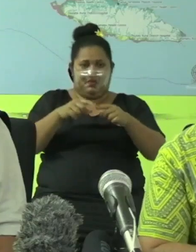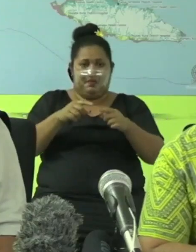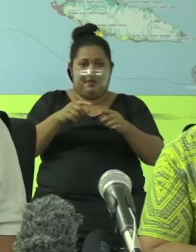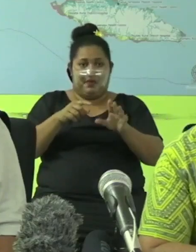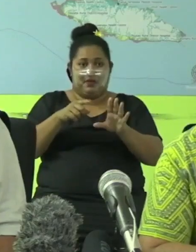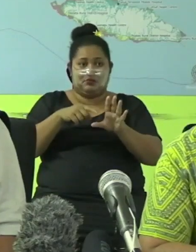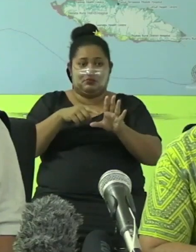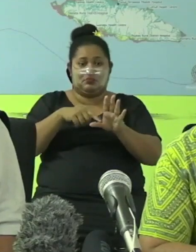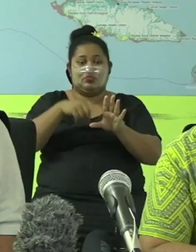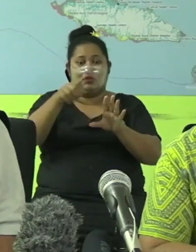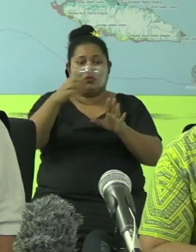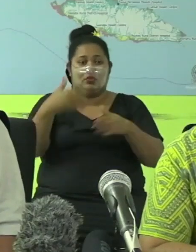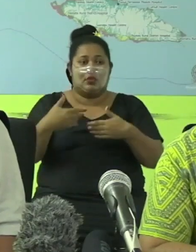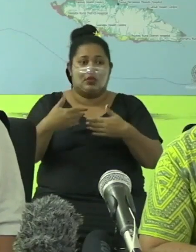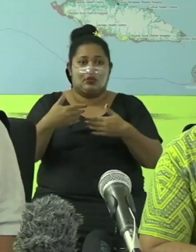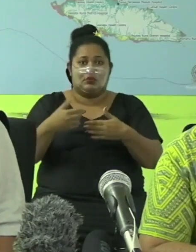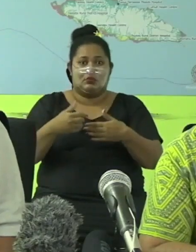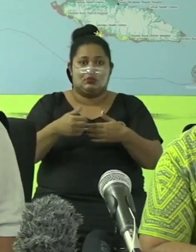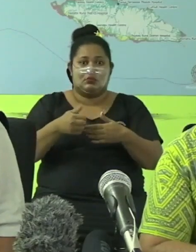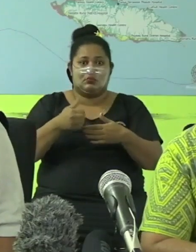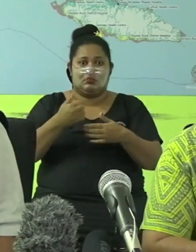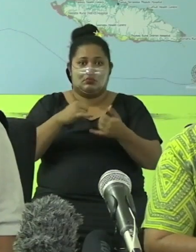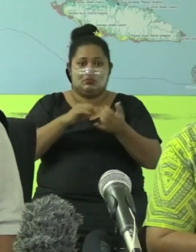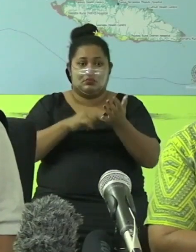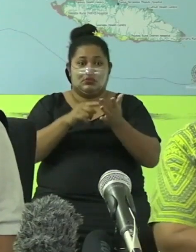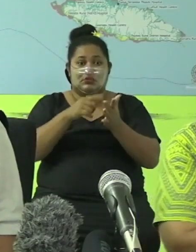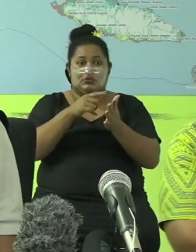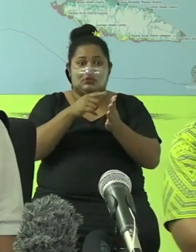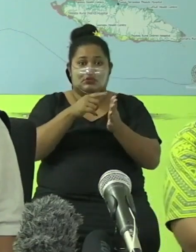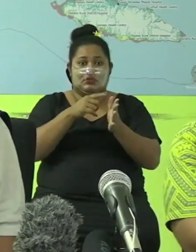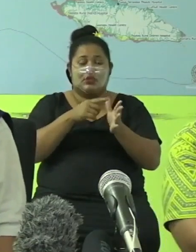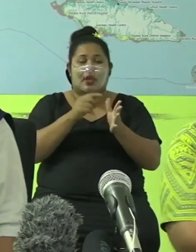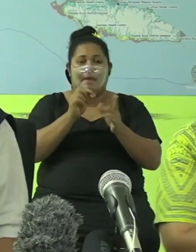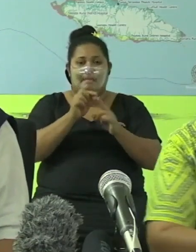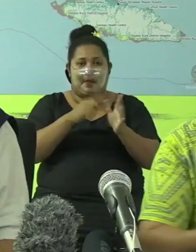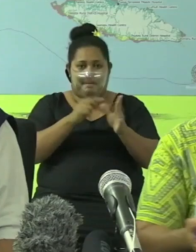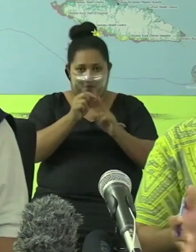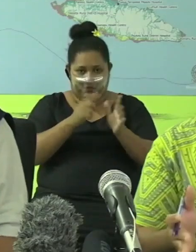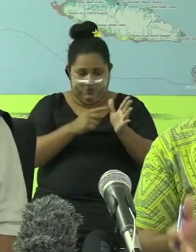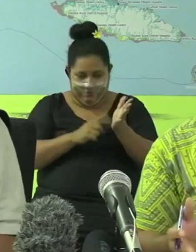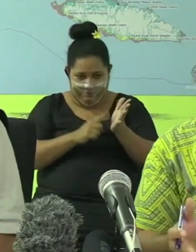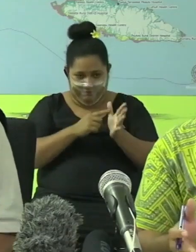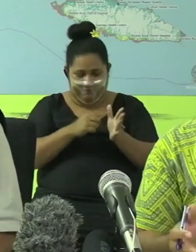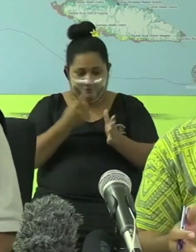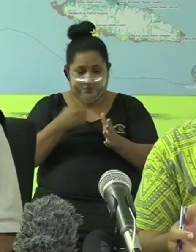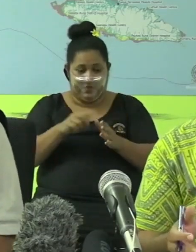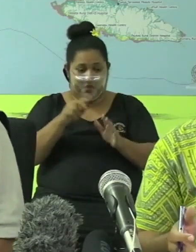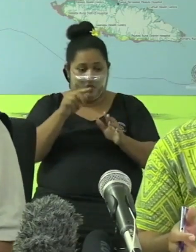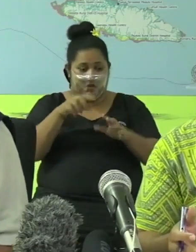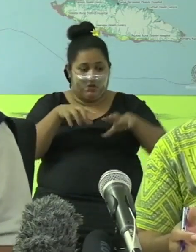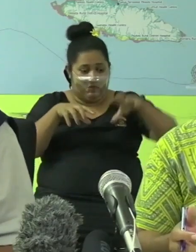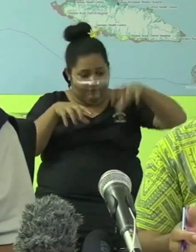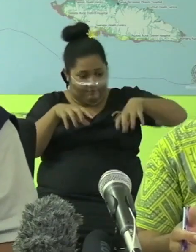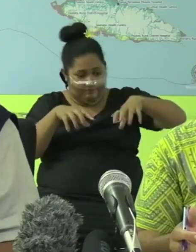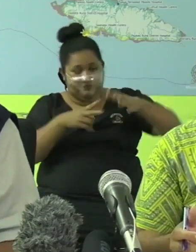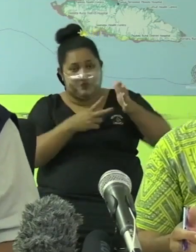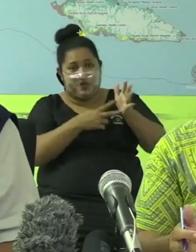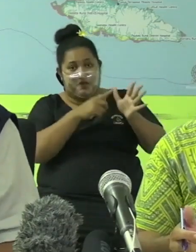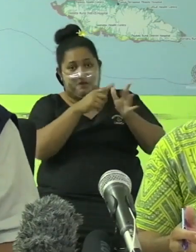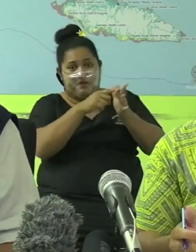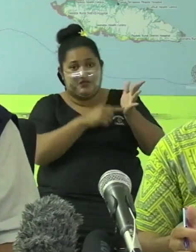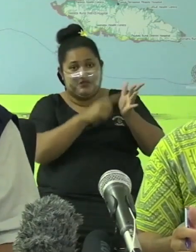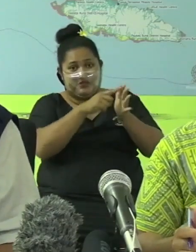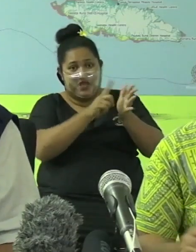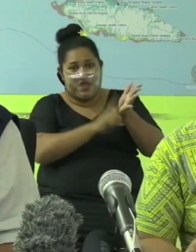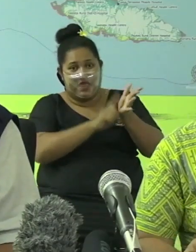i tua atu o tiapupata faapena fo'i la mai vaitele aga'i faleula tasi lenā sone ia lona uiga